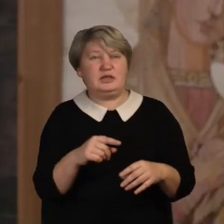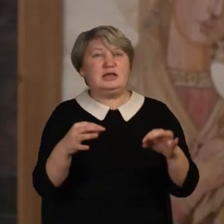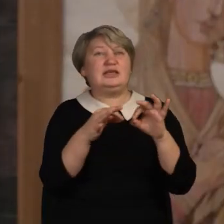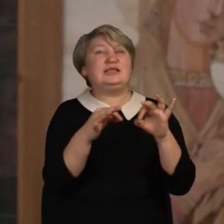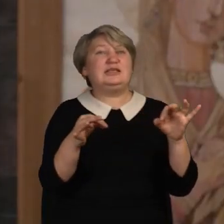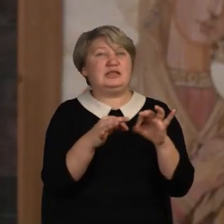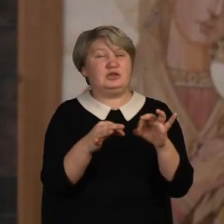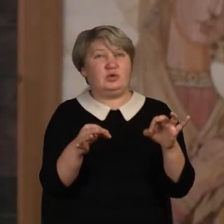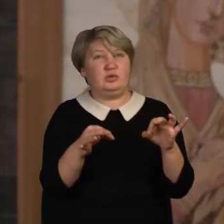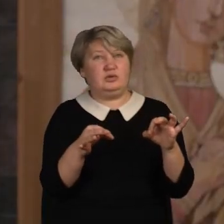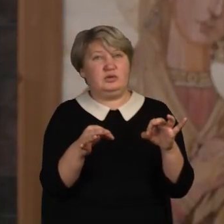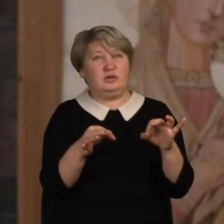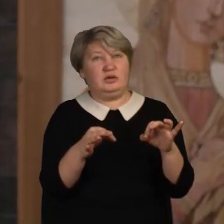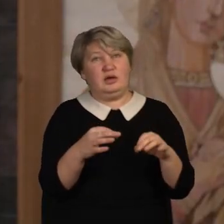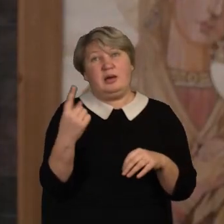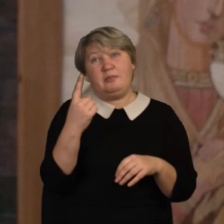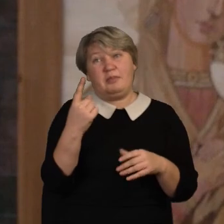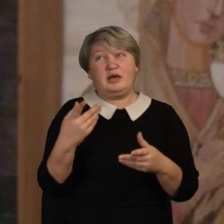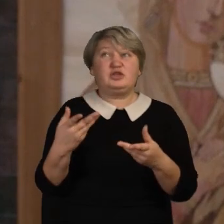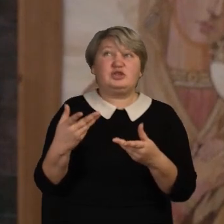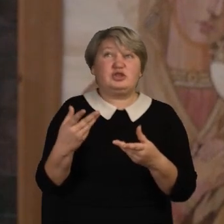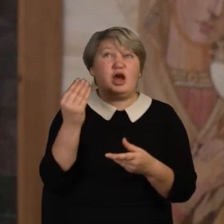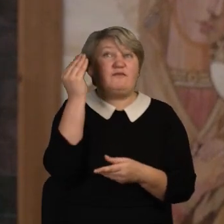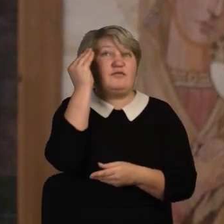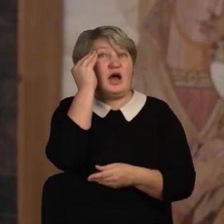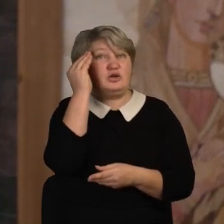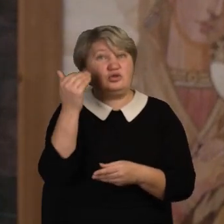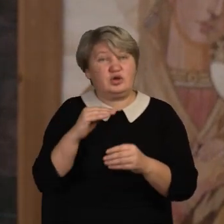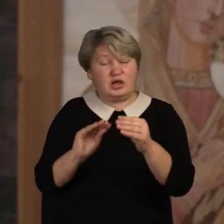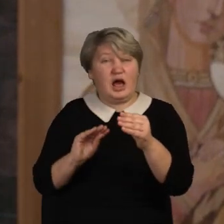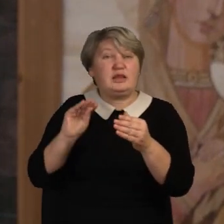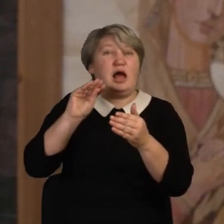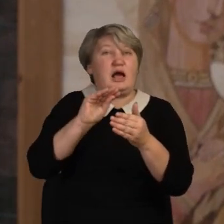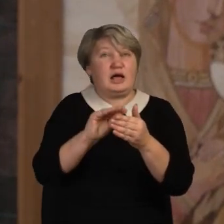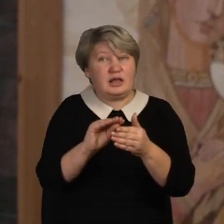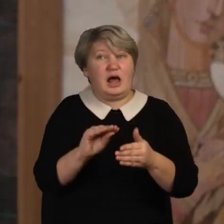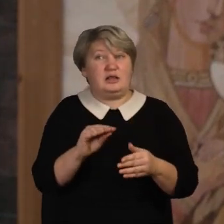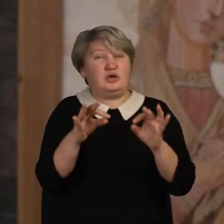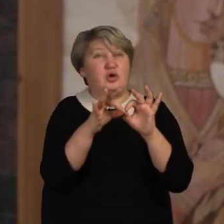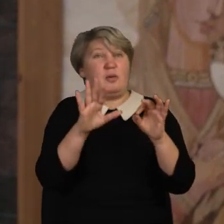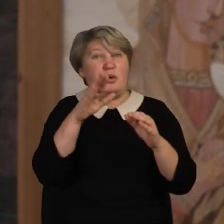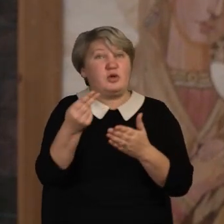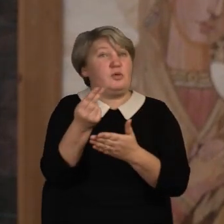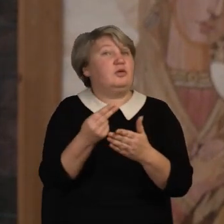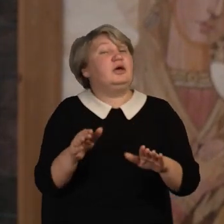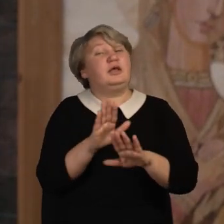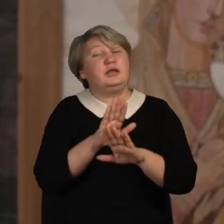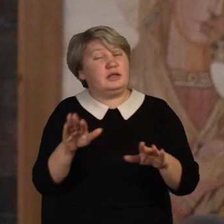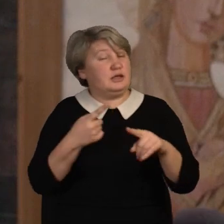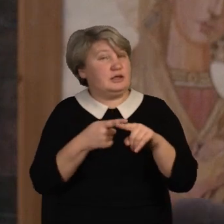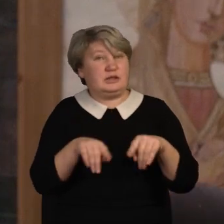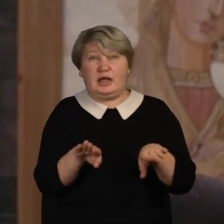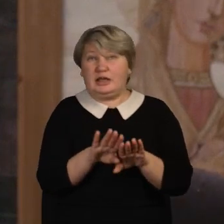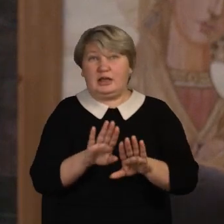Може, складається в перше враження, що це я наклала соломку, а зверху малювала. Ні, це зовсім не так. Це